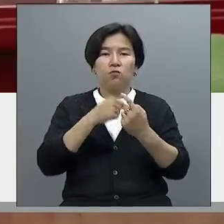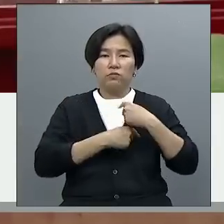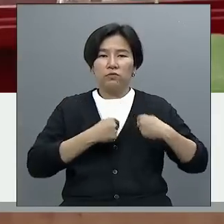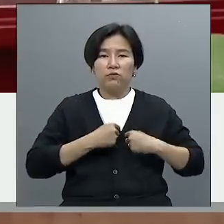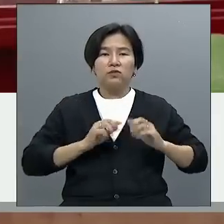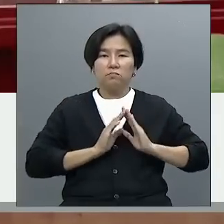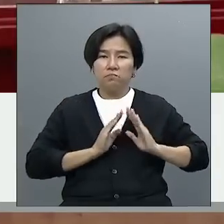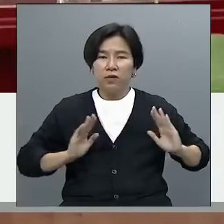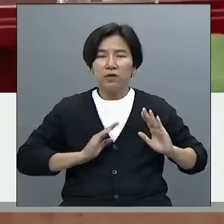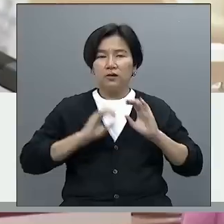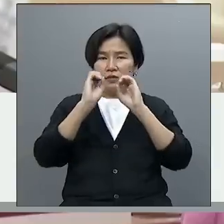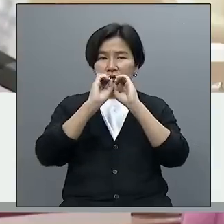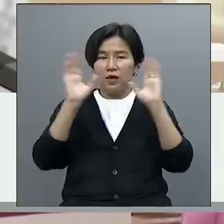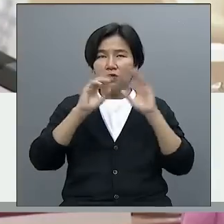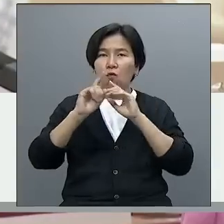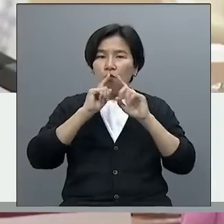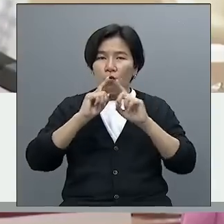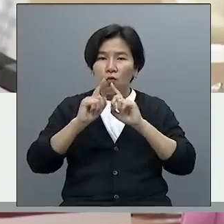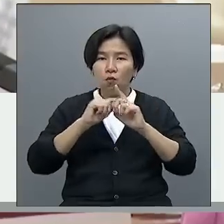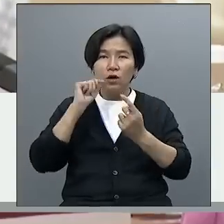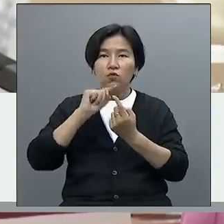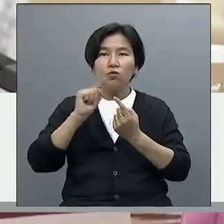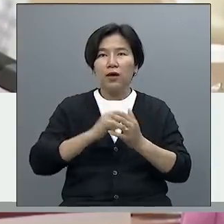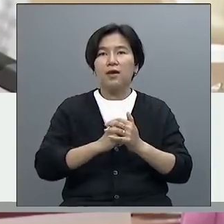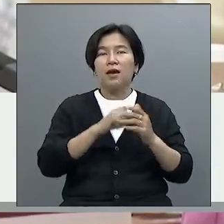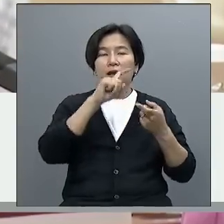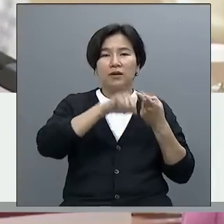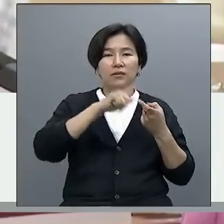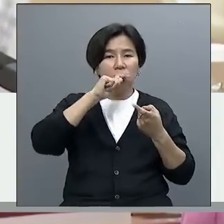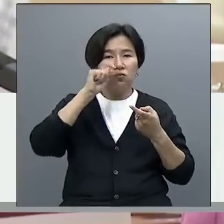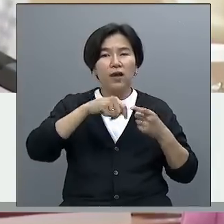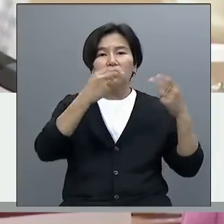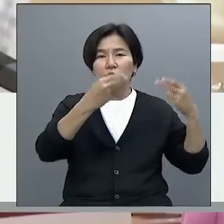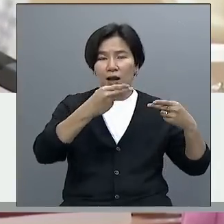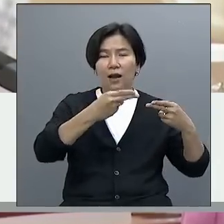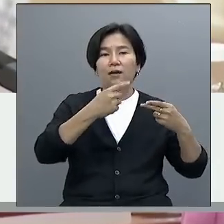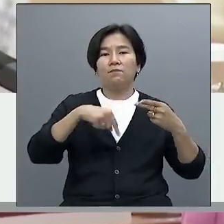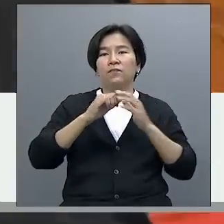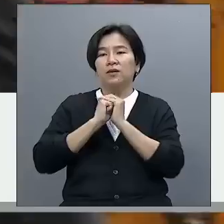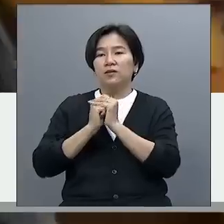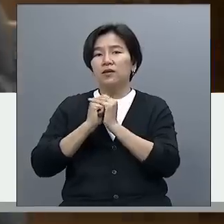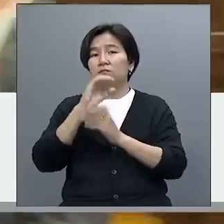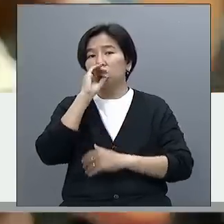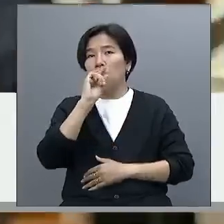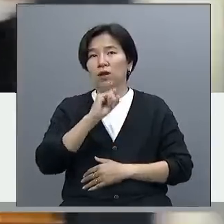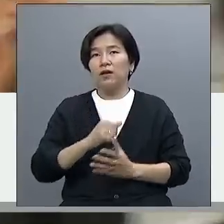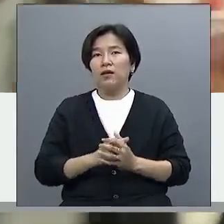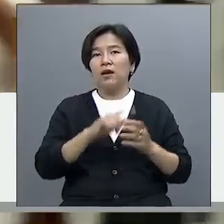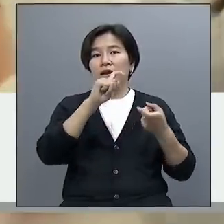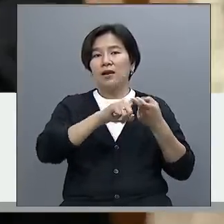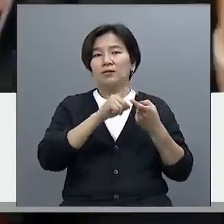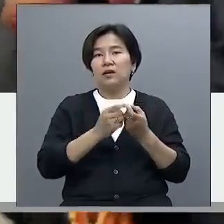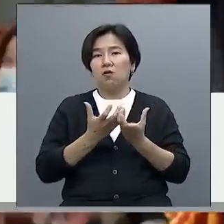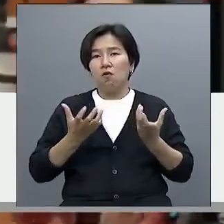เขาคุยกันทุกเรื่องนะคะตั้งแต่เรื่องของสงครามรัสเซียยูเครนซึ่งจีนให้คำมั่นว่าจะไม่ส่งอาวุธให้รัสเซีย